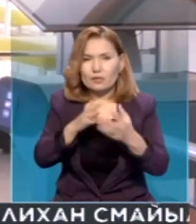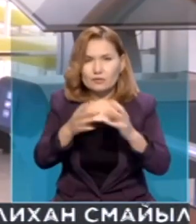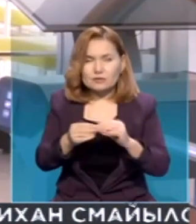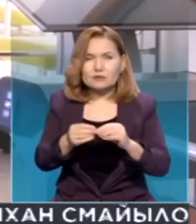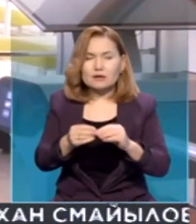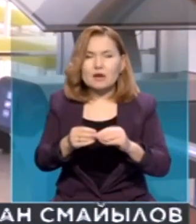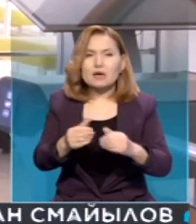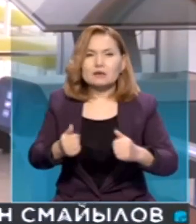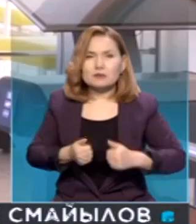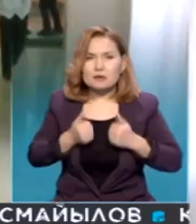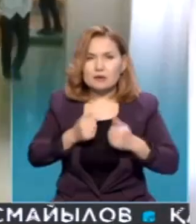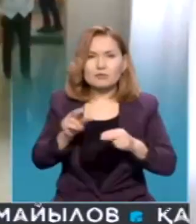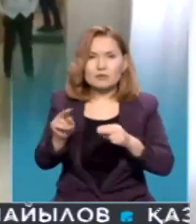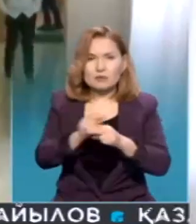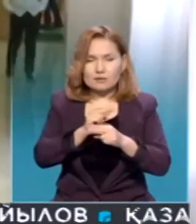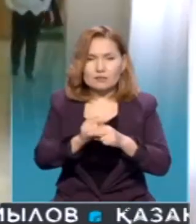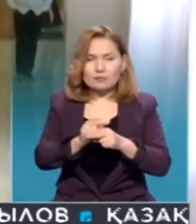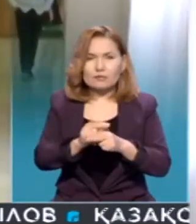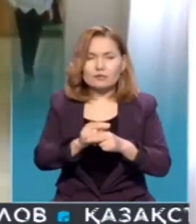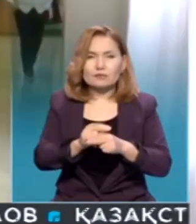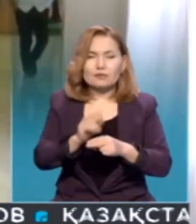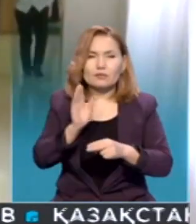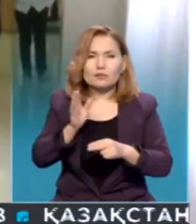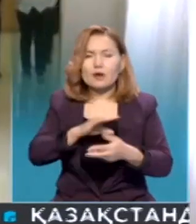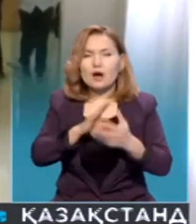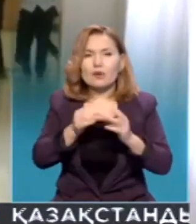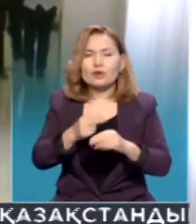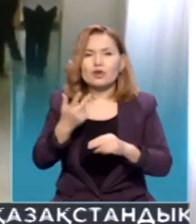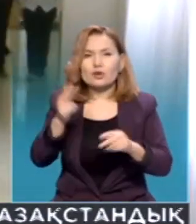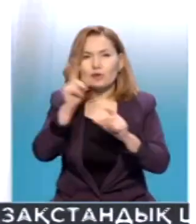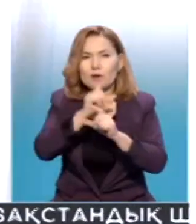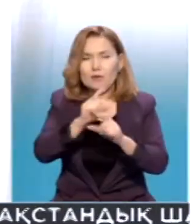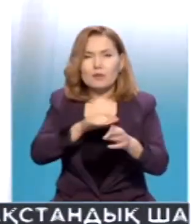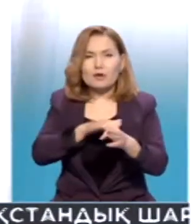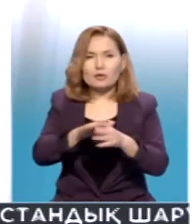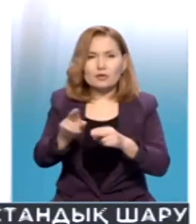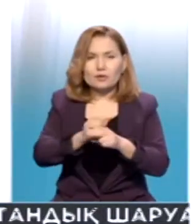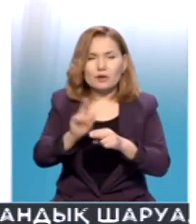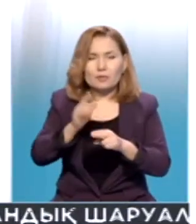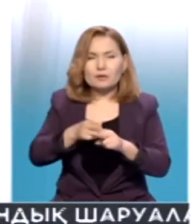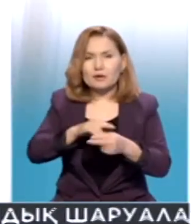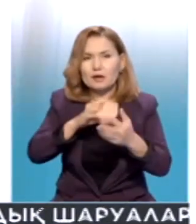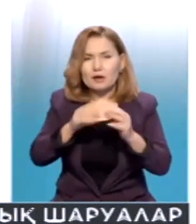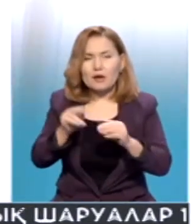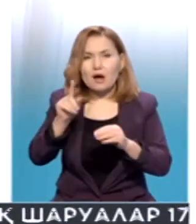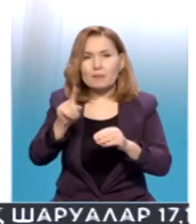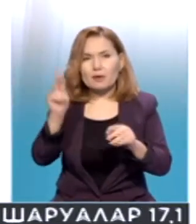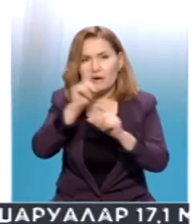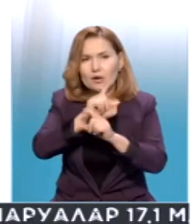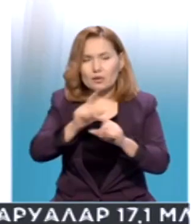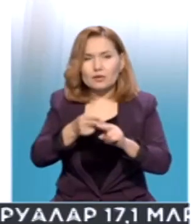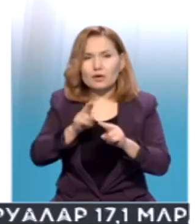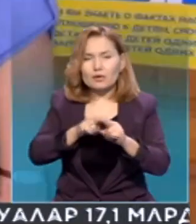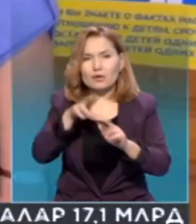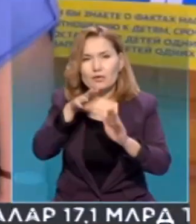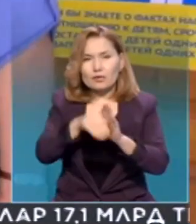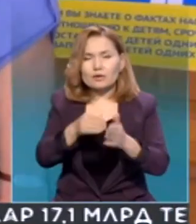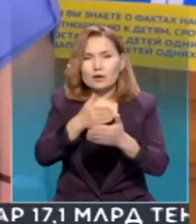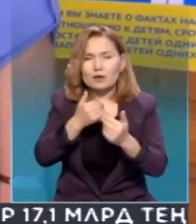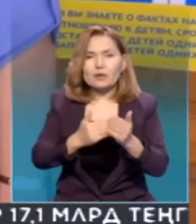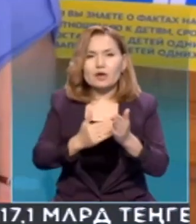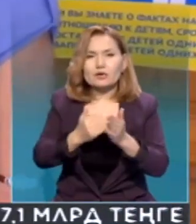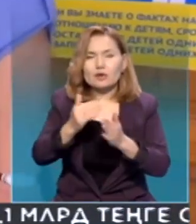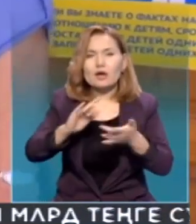қазір сол сұрақпен. Саркөл ауданында биыл үш мектепке күрделі жөндеу жүргізіледі. Бірақ бұл білім ордасы олардың қатарында жоқ. Ал